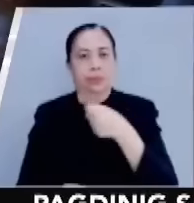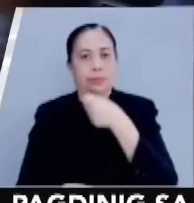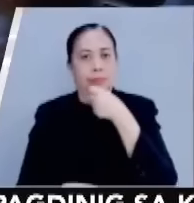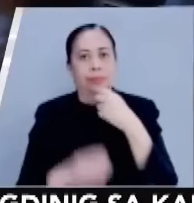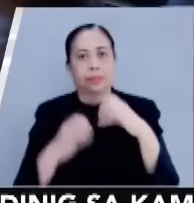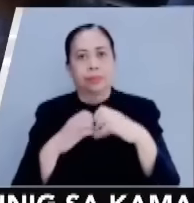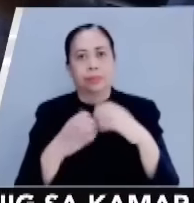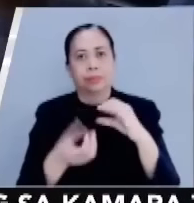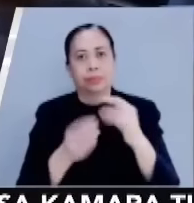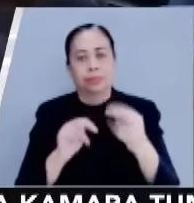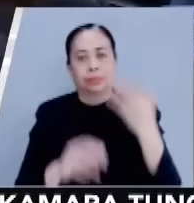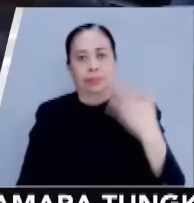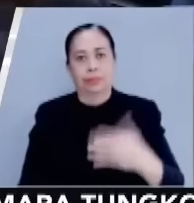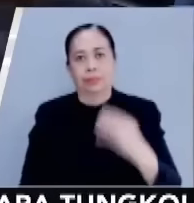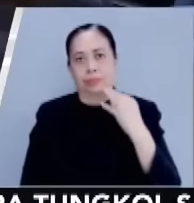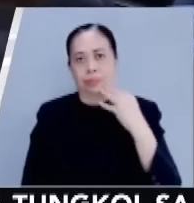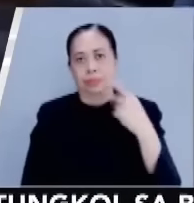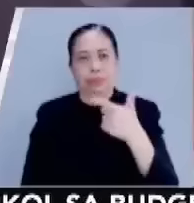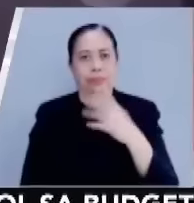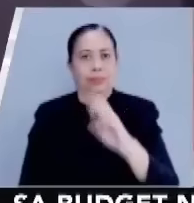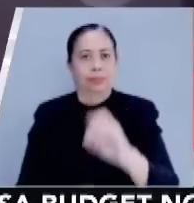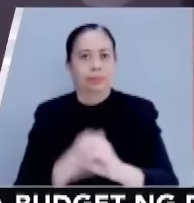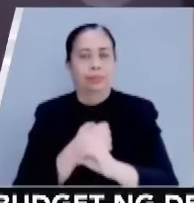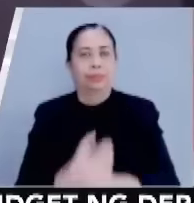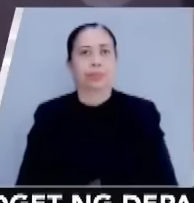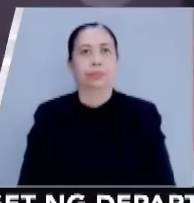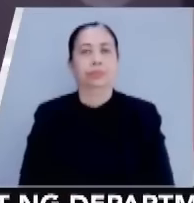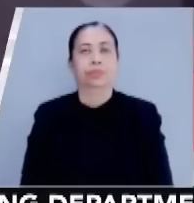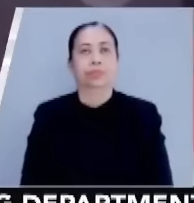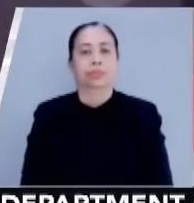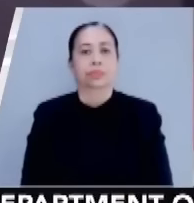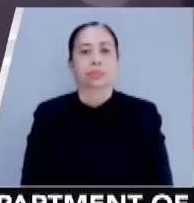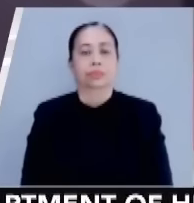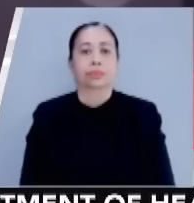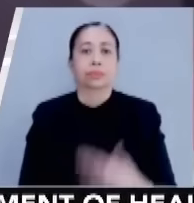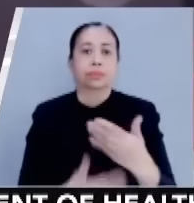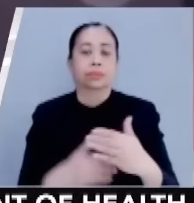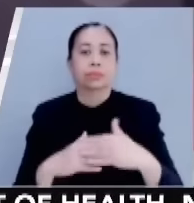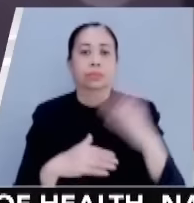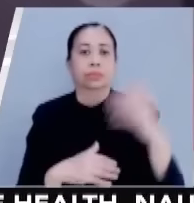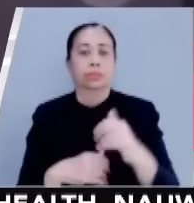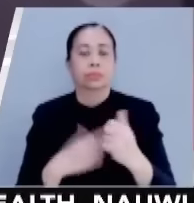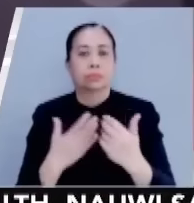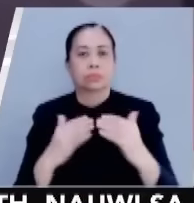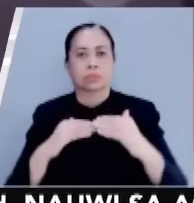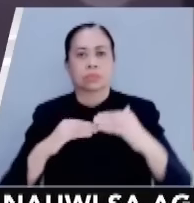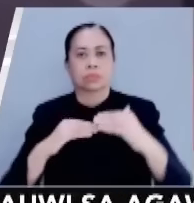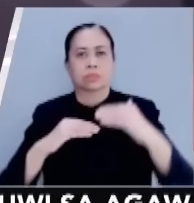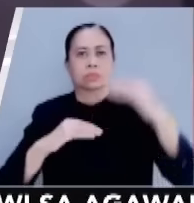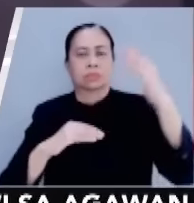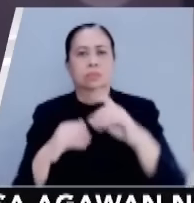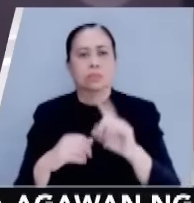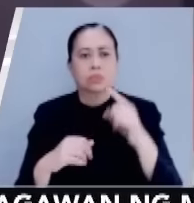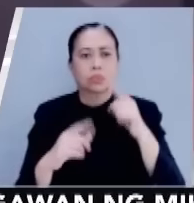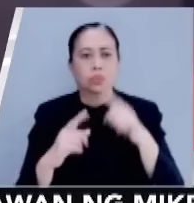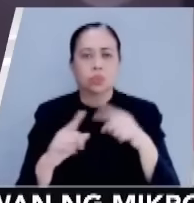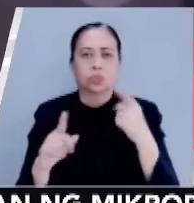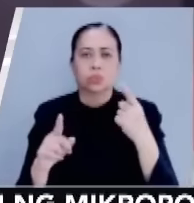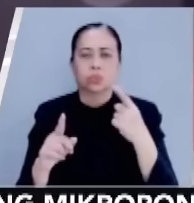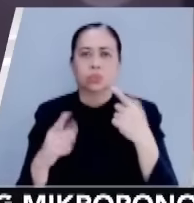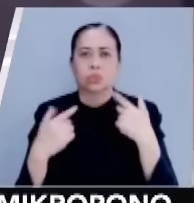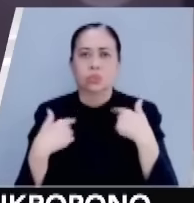Pulido nakatutok, 24 oras. Lagpas na umano sa threshold o hangganan para ituring na may